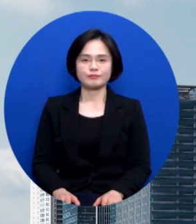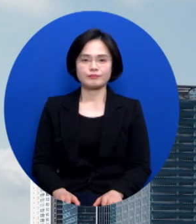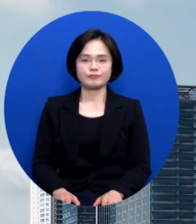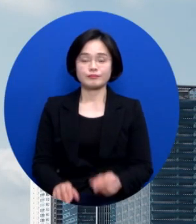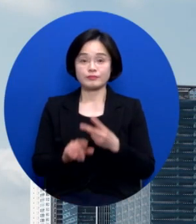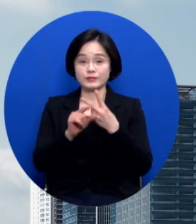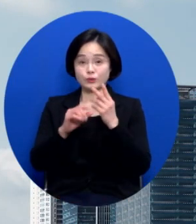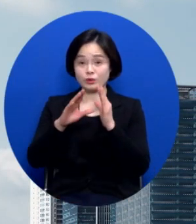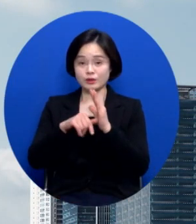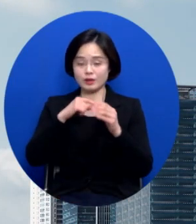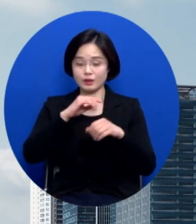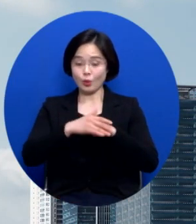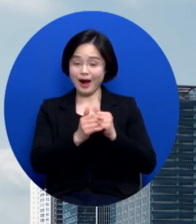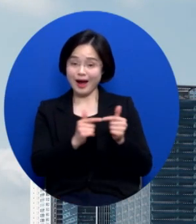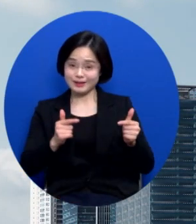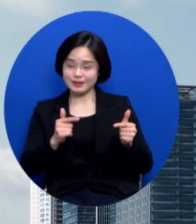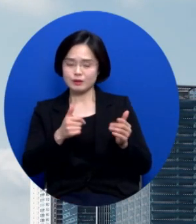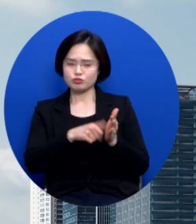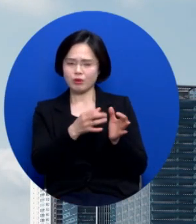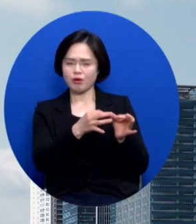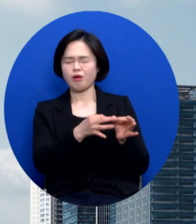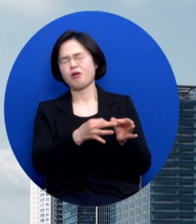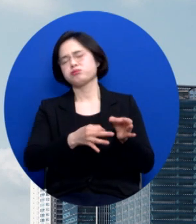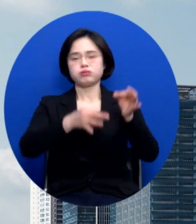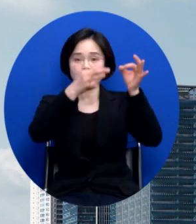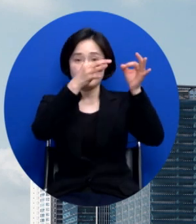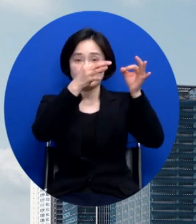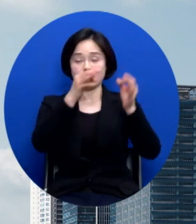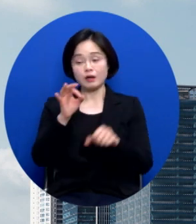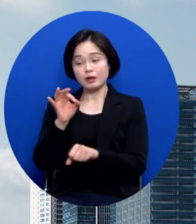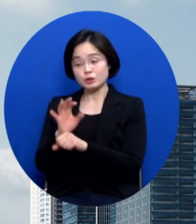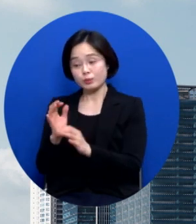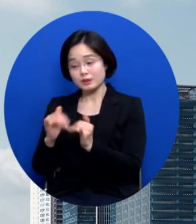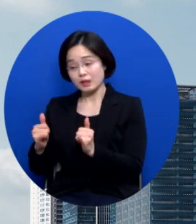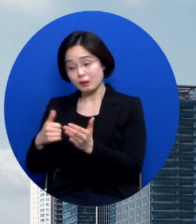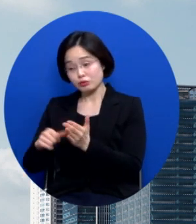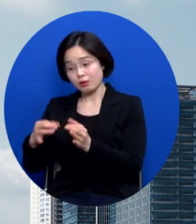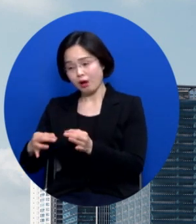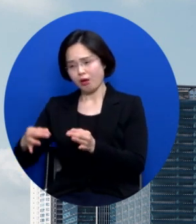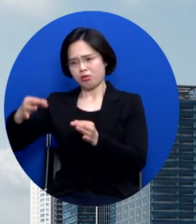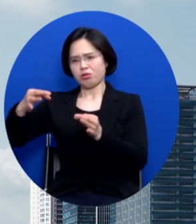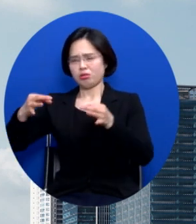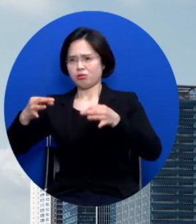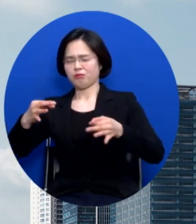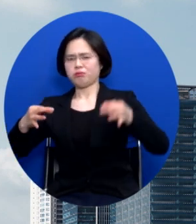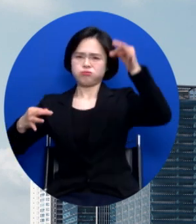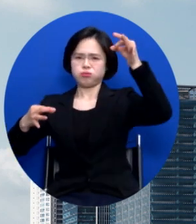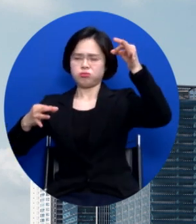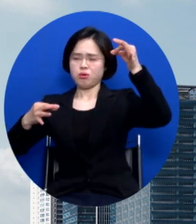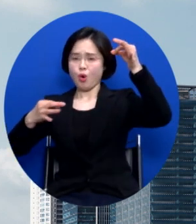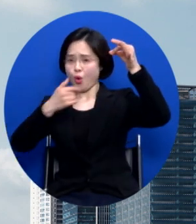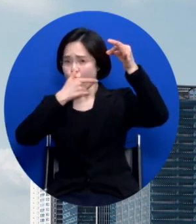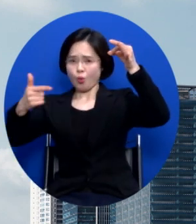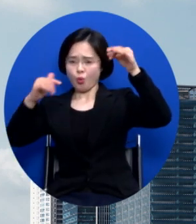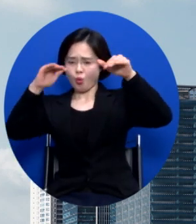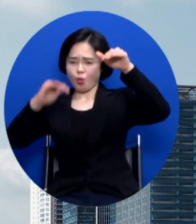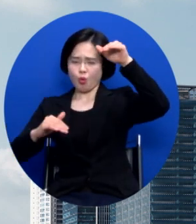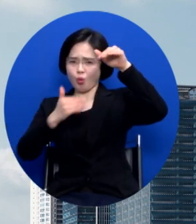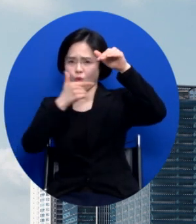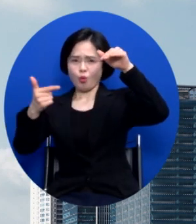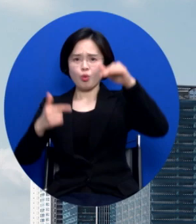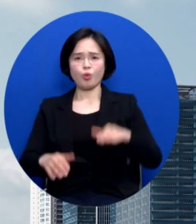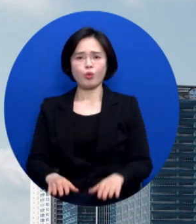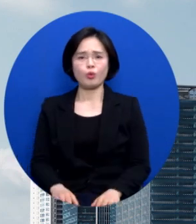지난달 과일 물가가 크게 오르면서 전체 소비자 물가 상승률과의 격차가 역대 최대 폭으로 벌어진 것으로